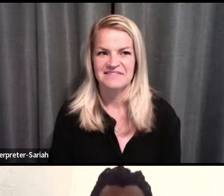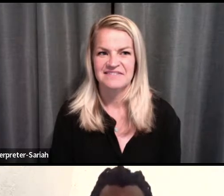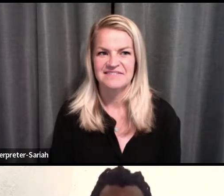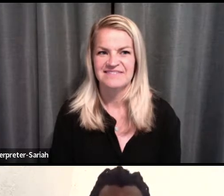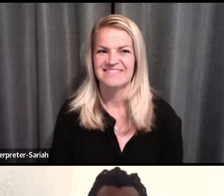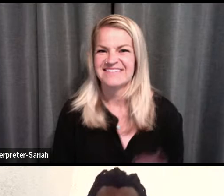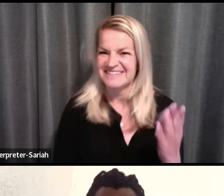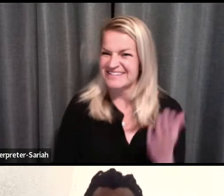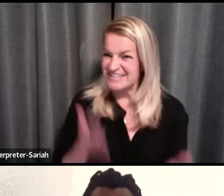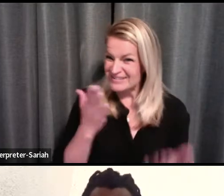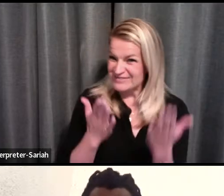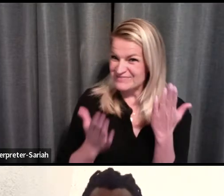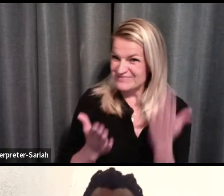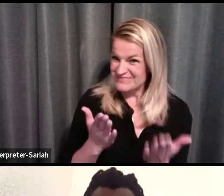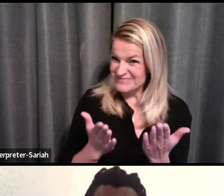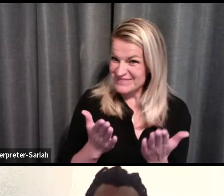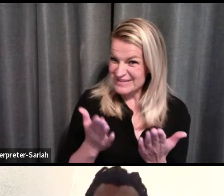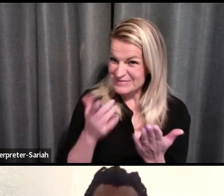words to say.